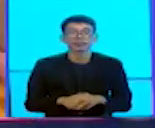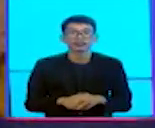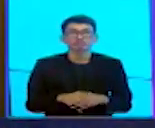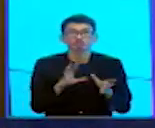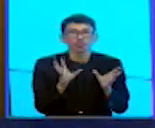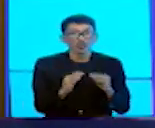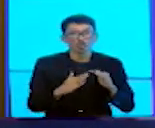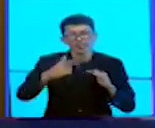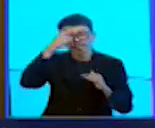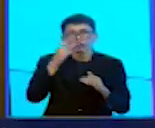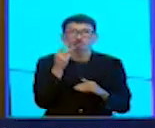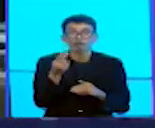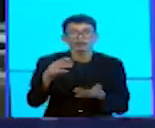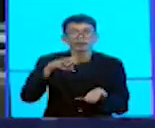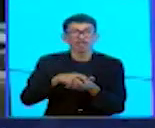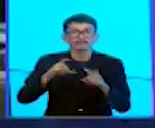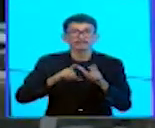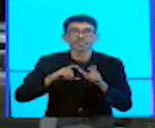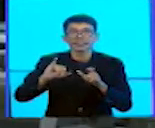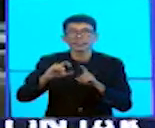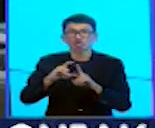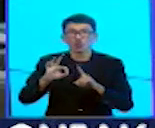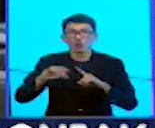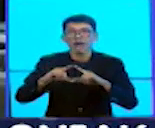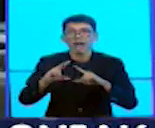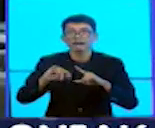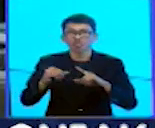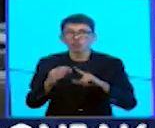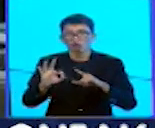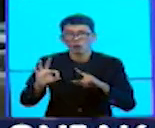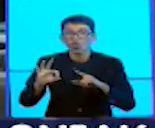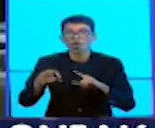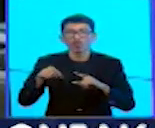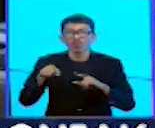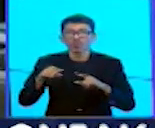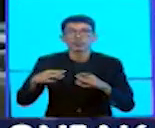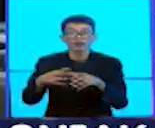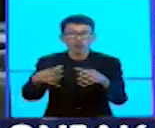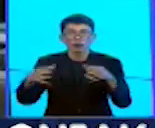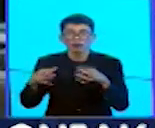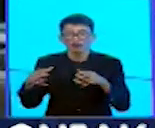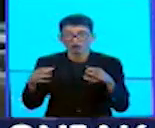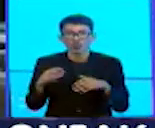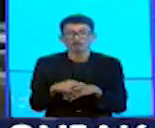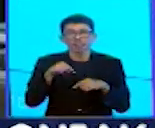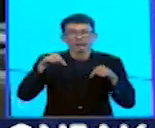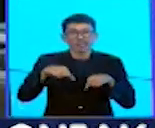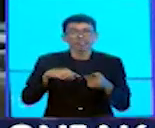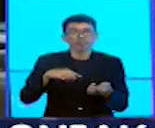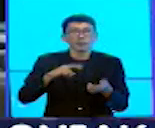Sejumlah rumah sakit rujukan COVID-19 di Sidoarjo, Jawa Timur sempat tidak ada pasien yang dirawat. Namun, kini justru kembali terisi oleh